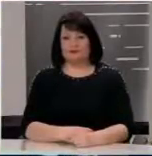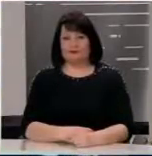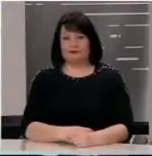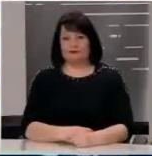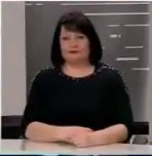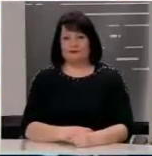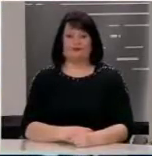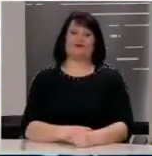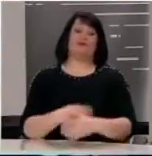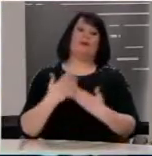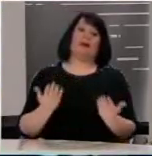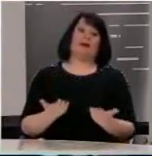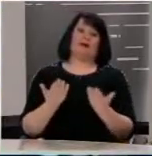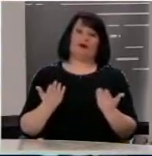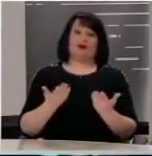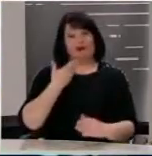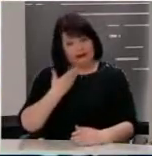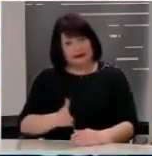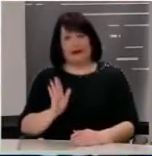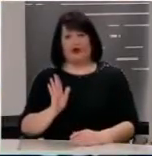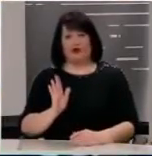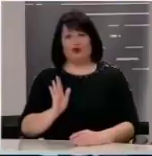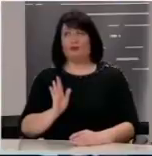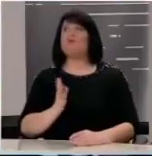Και στο κάτω-κάτω, και κλείνω με αυτό,